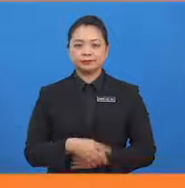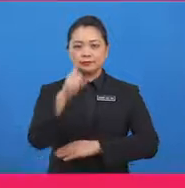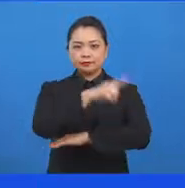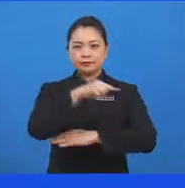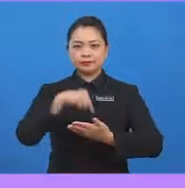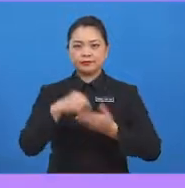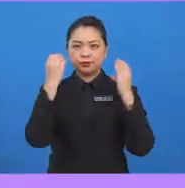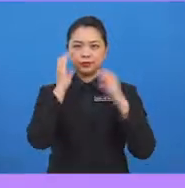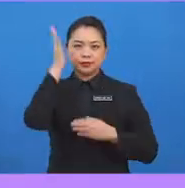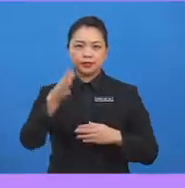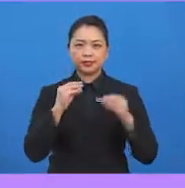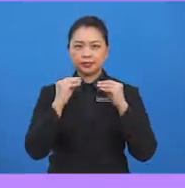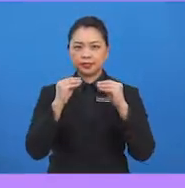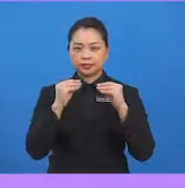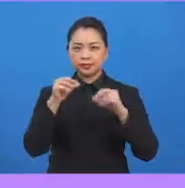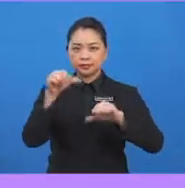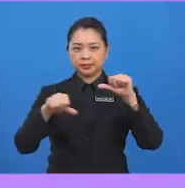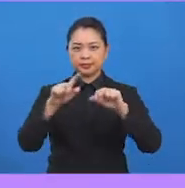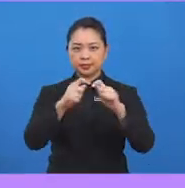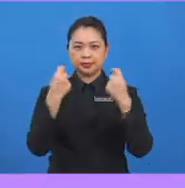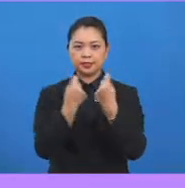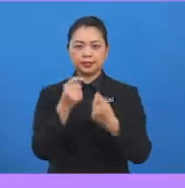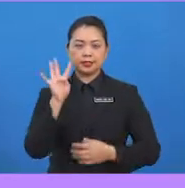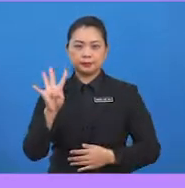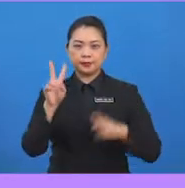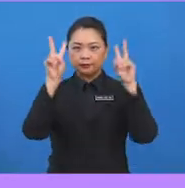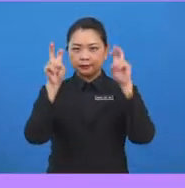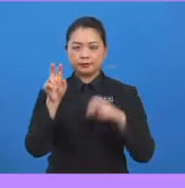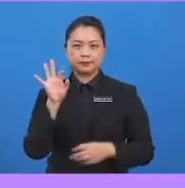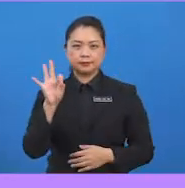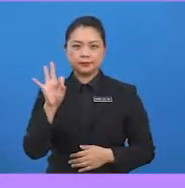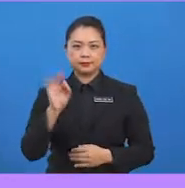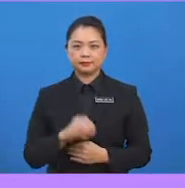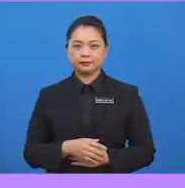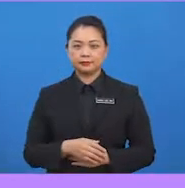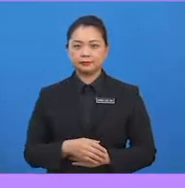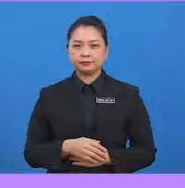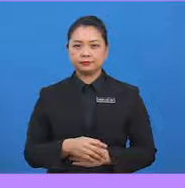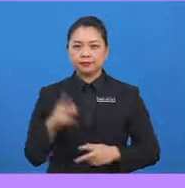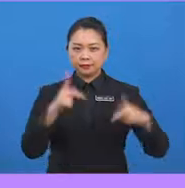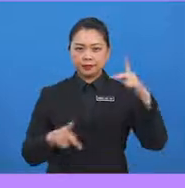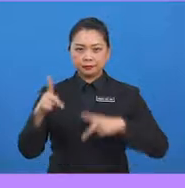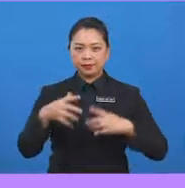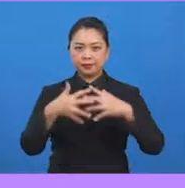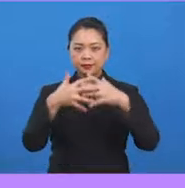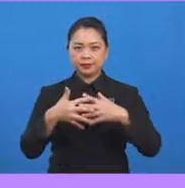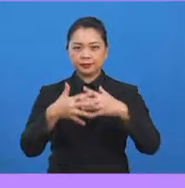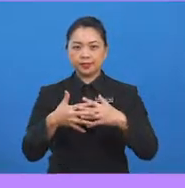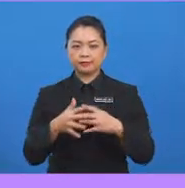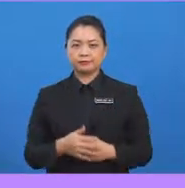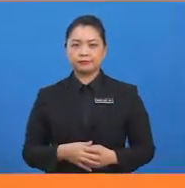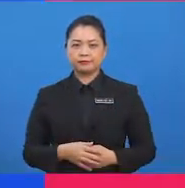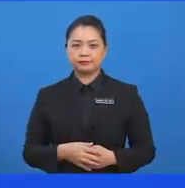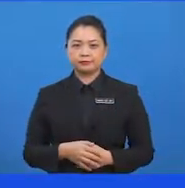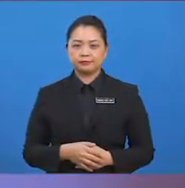cikgu akan mengajar Sains Tingkatan 4, Bab 9 iaitu Kimia Industri, subtopik